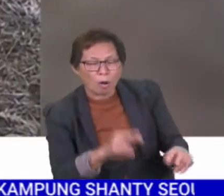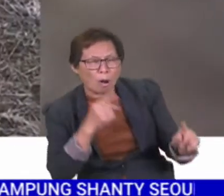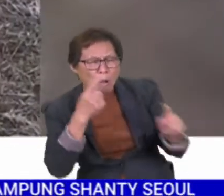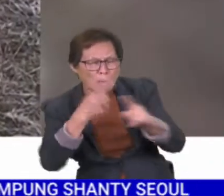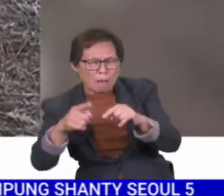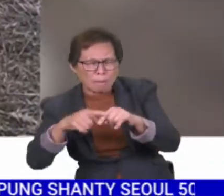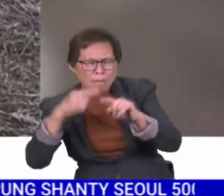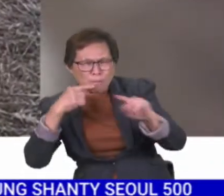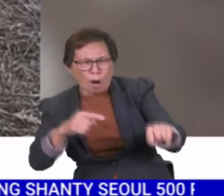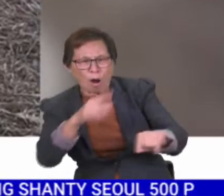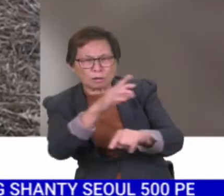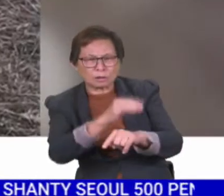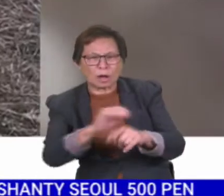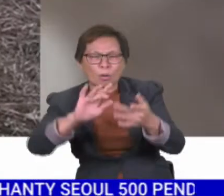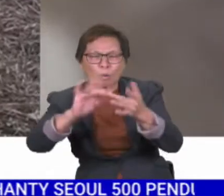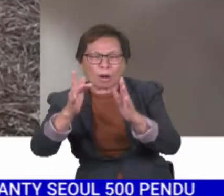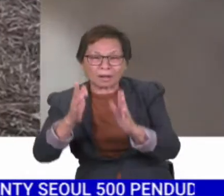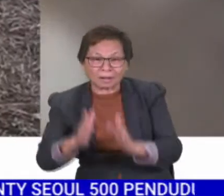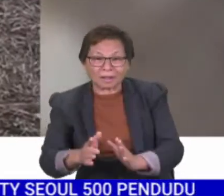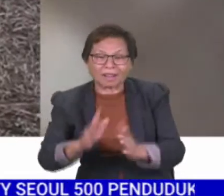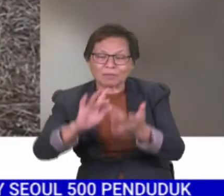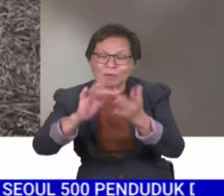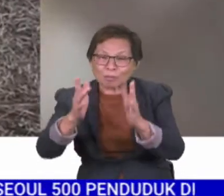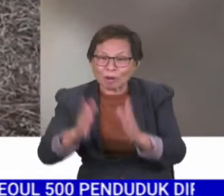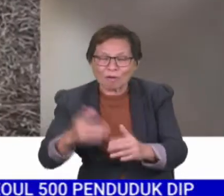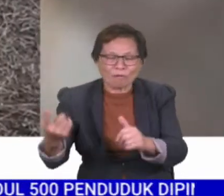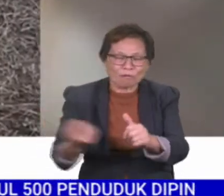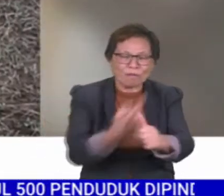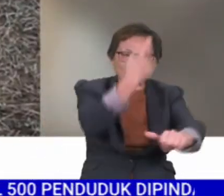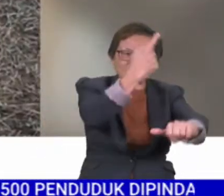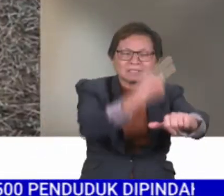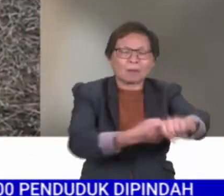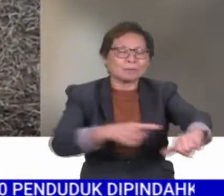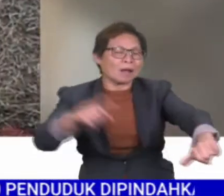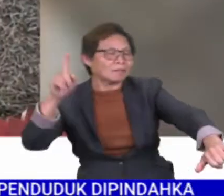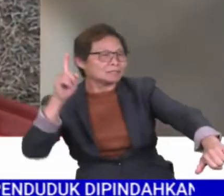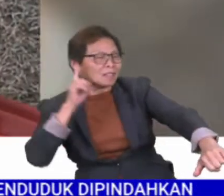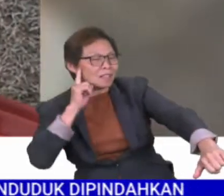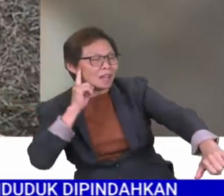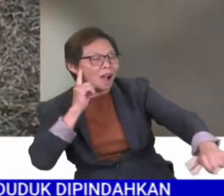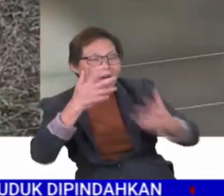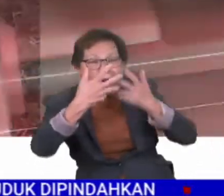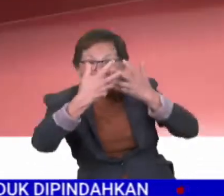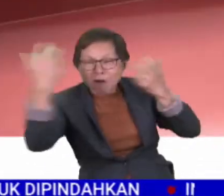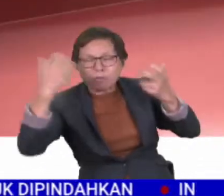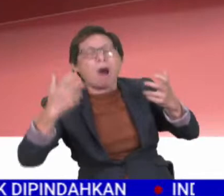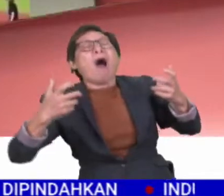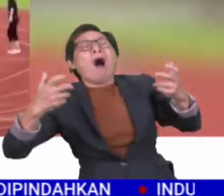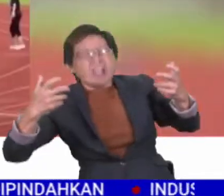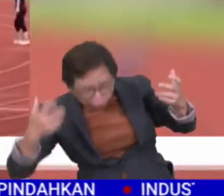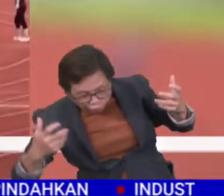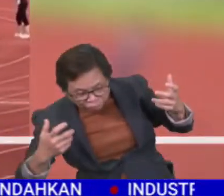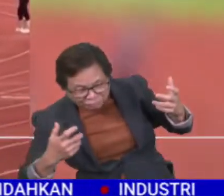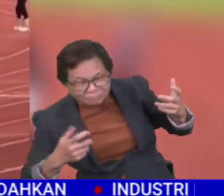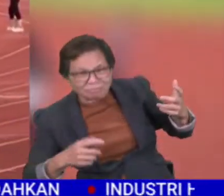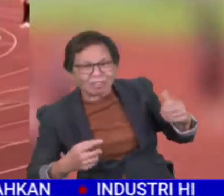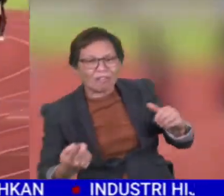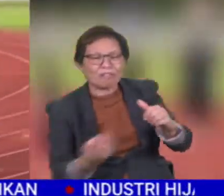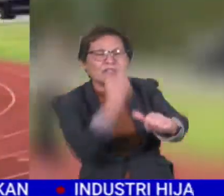reaksi, terutama warganet yang pertama kali melihat dan mendengar bunyi harimau bersin.